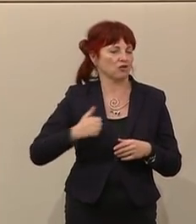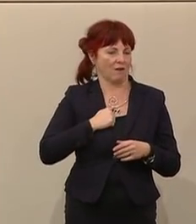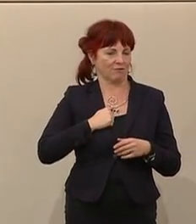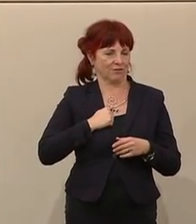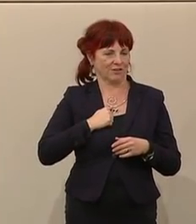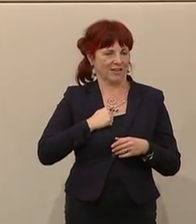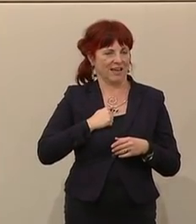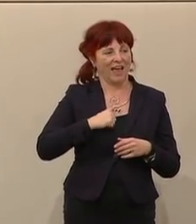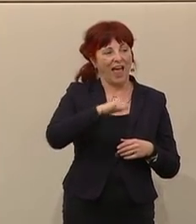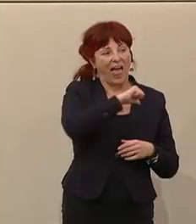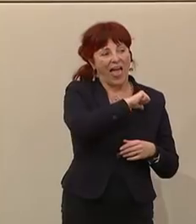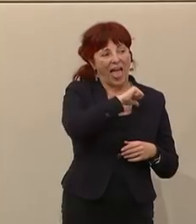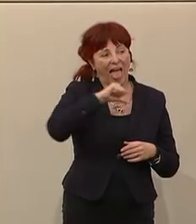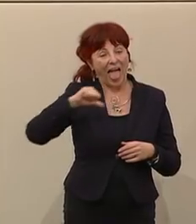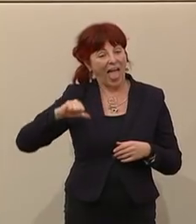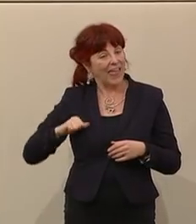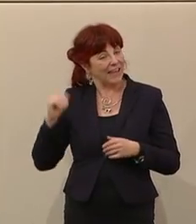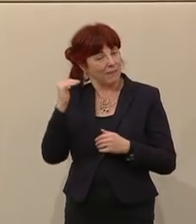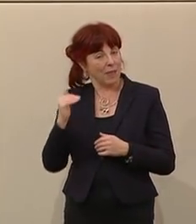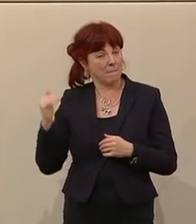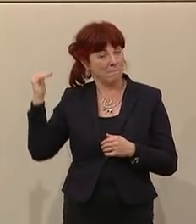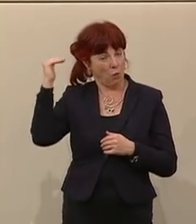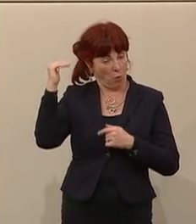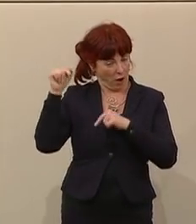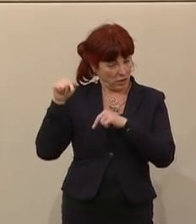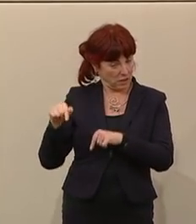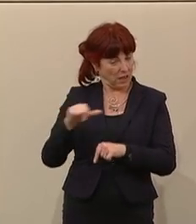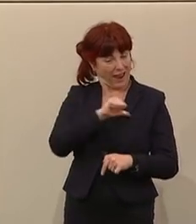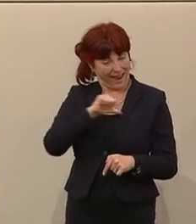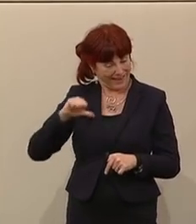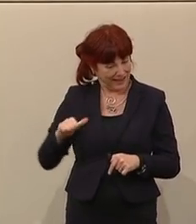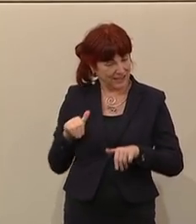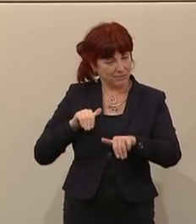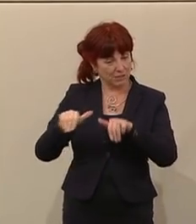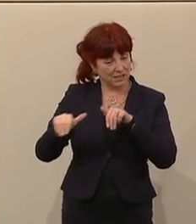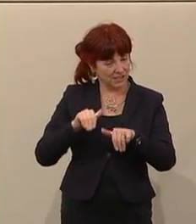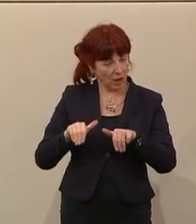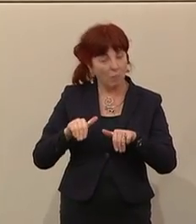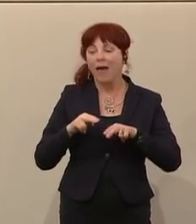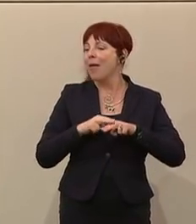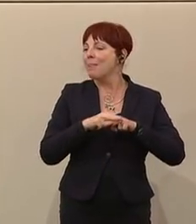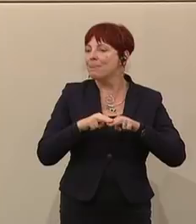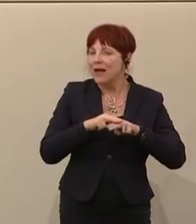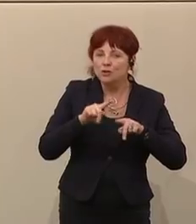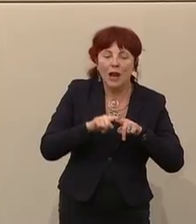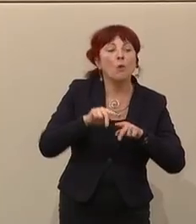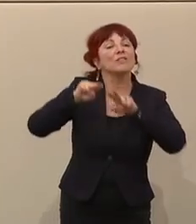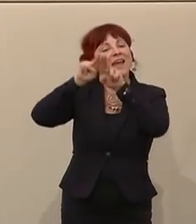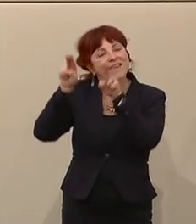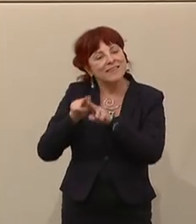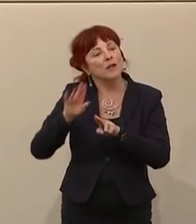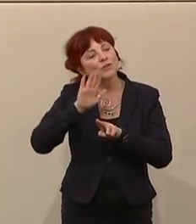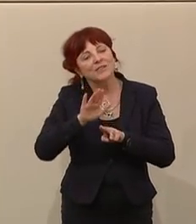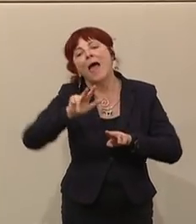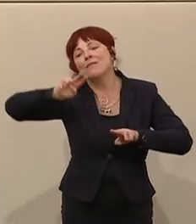eine eigene Behörde in derartigen Riesenschritten national und international zu desavouieren. Das ist